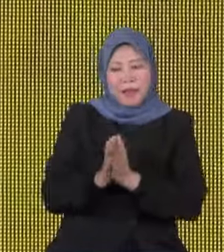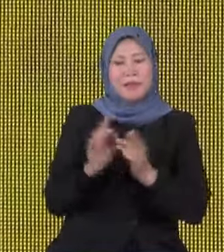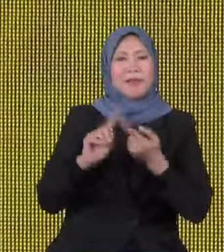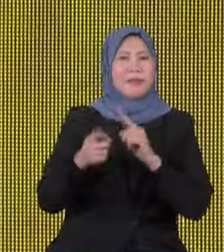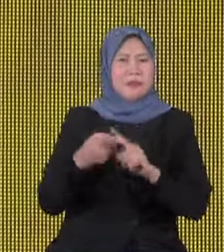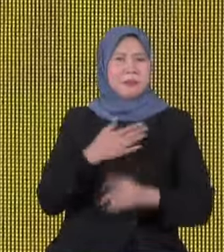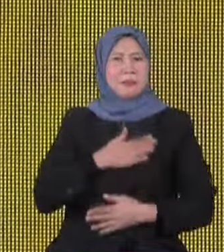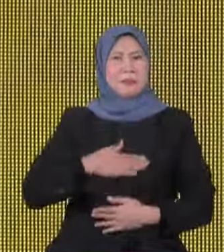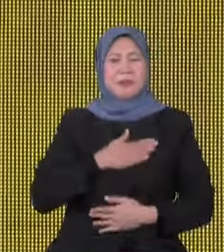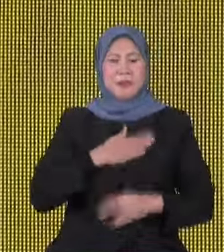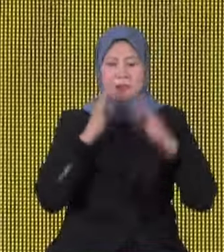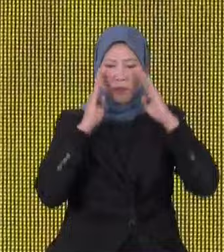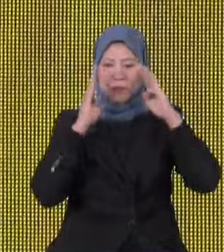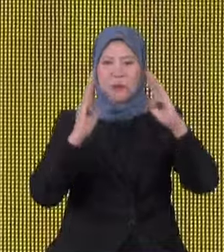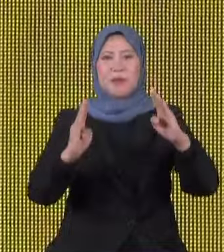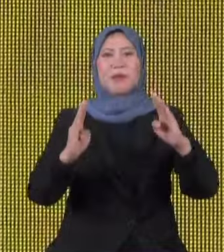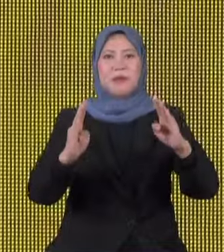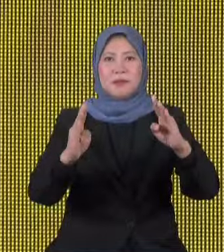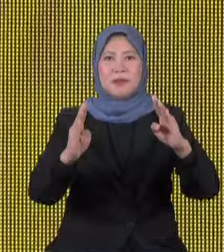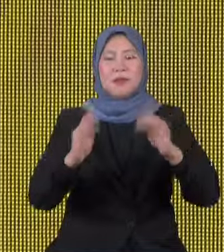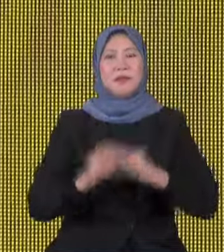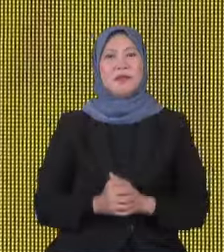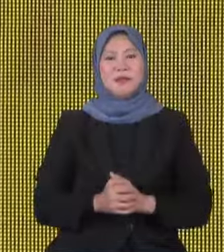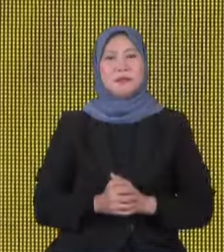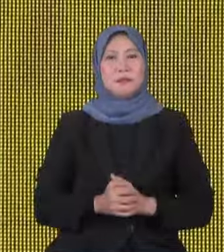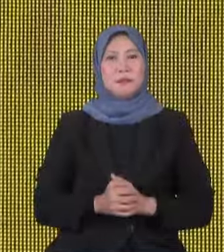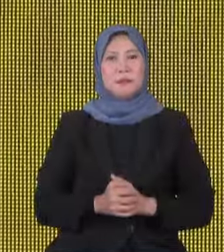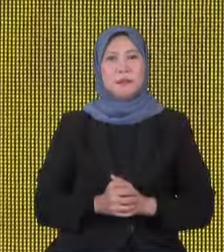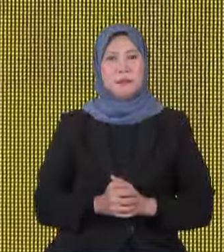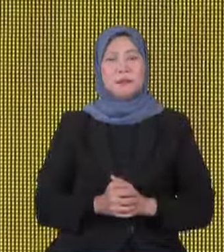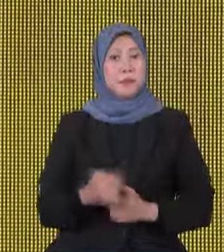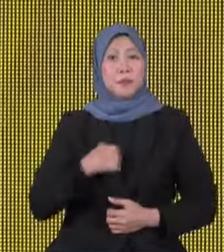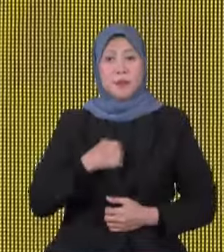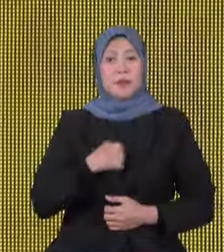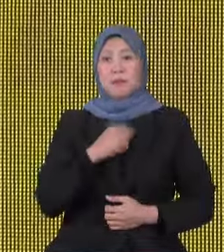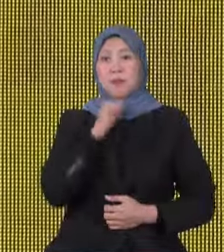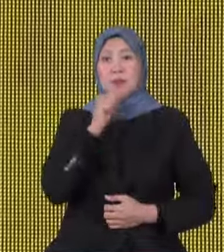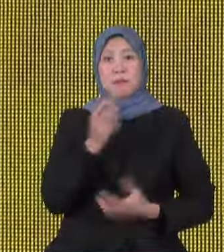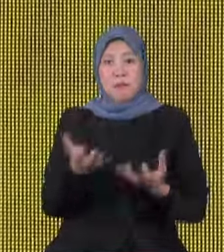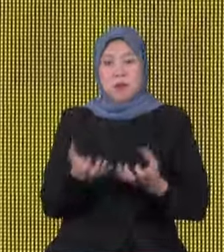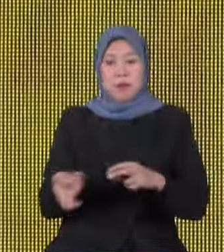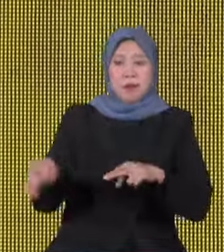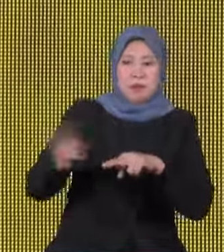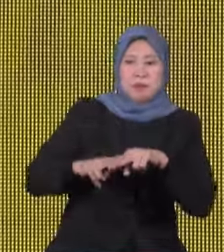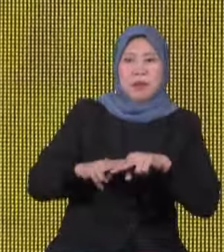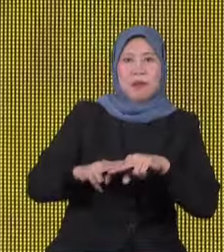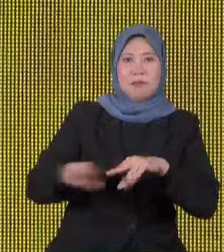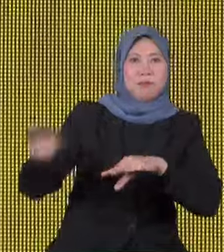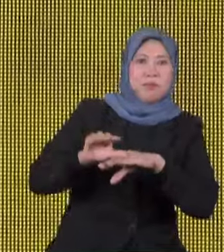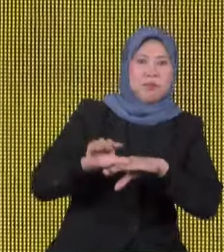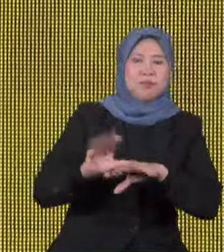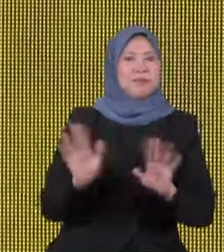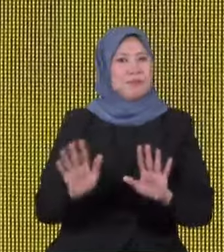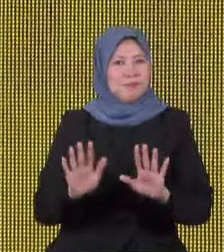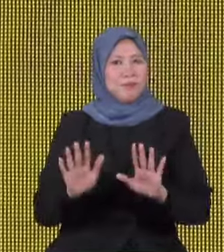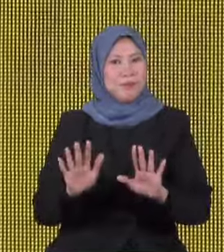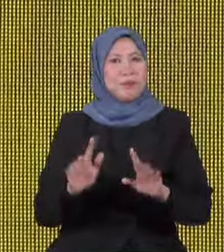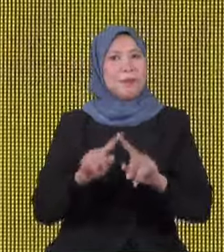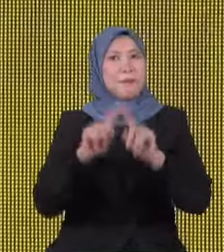beri tumpuan. Saya tidak bermaksud untuk menambah, tetapi percayalah saudara,